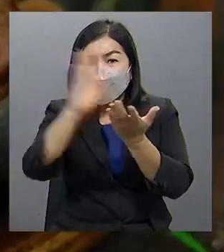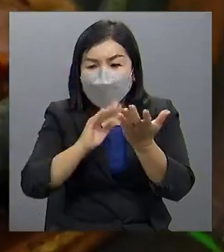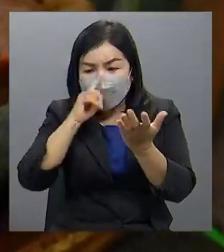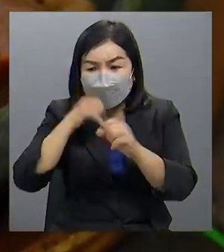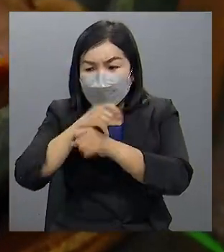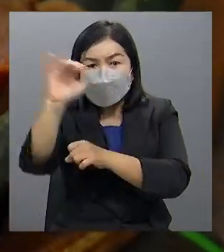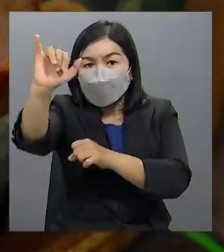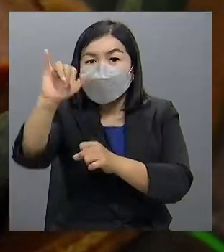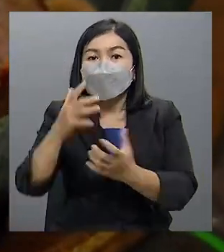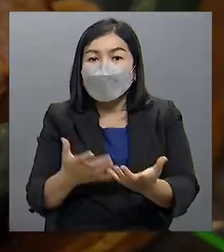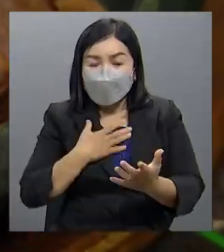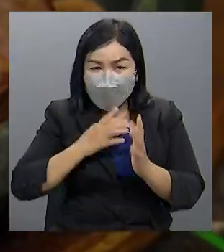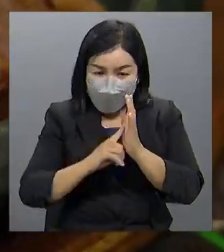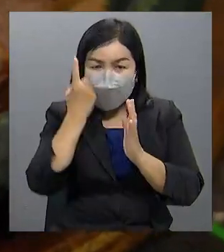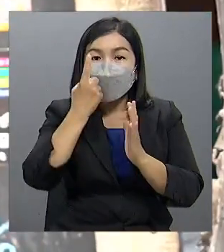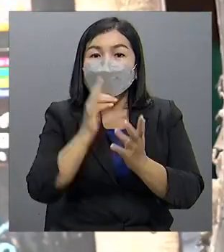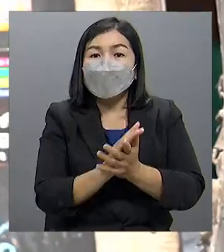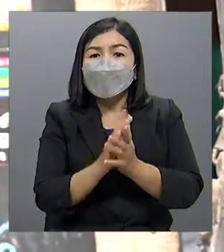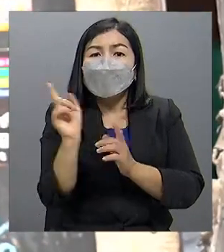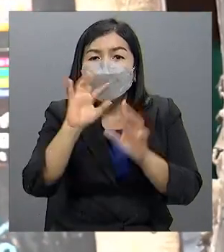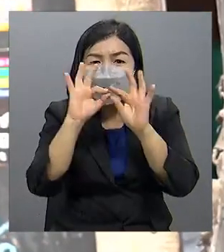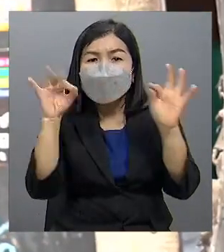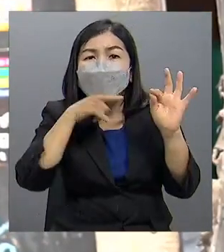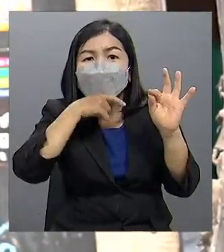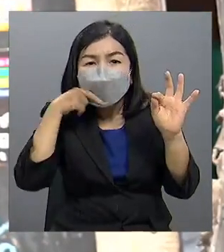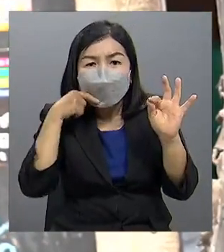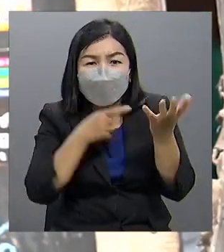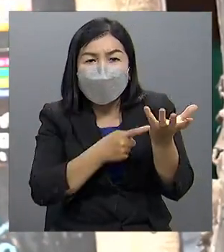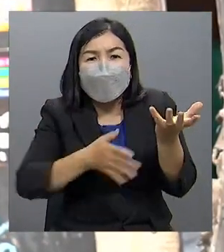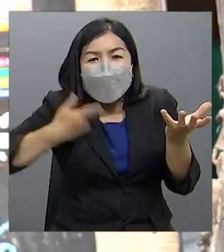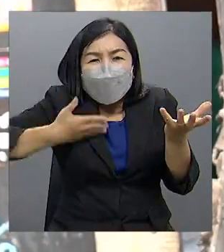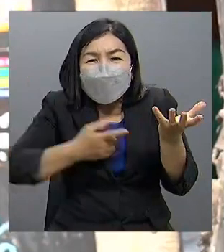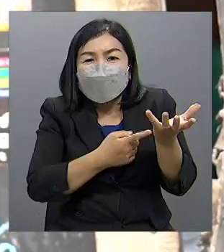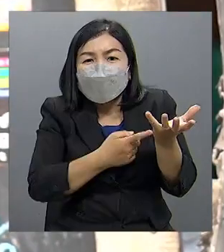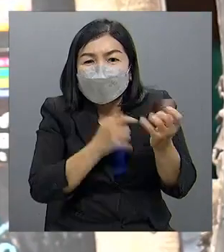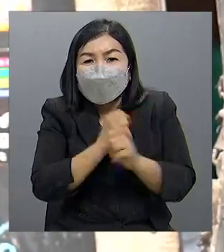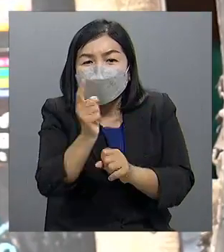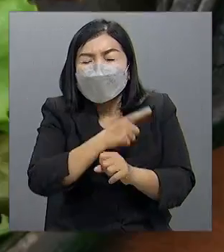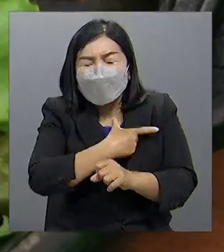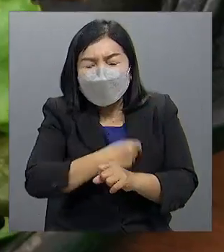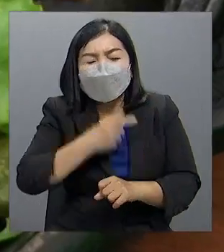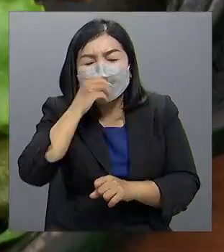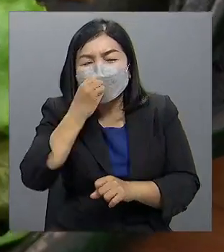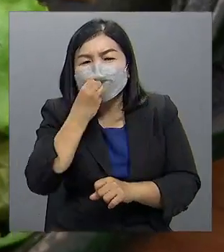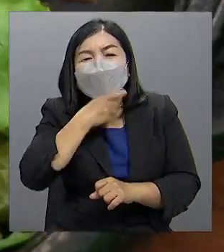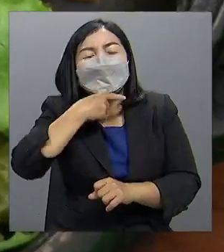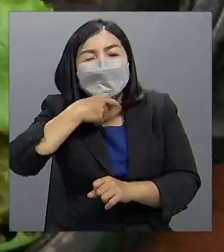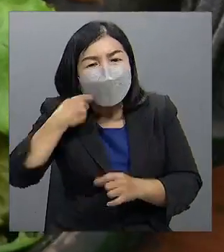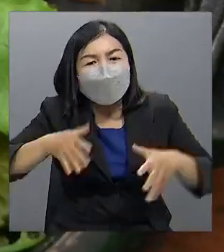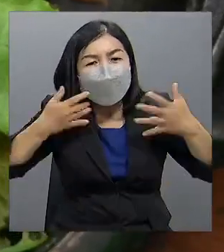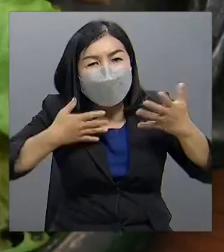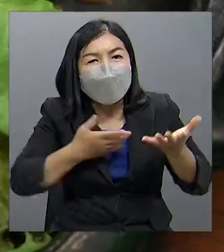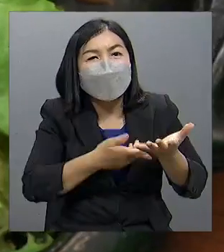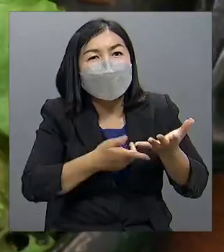สำหรับเมนูแห้งกระทะร้อนนะก๋วยเตี๋ยวแห้งกระทะร้อนของทางร้านเนี่ยออกแบบมาเพื่อคนที่ชอบทานแห้งแบบร้อนๆนะครับผมเ